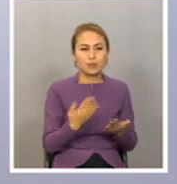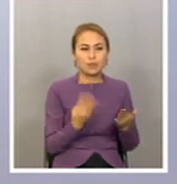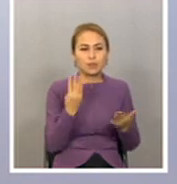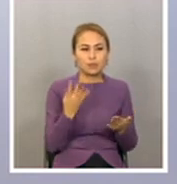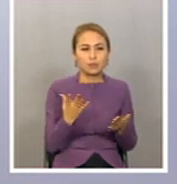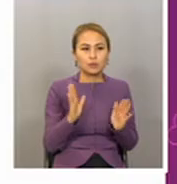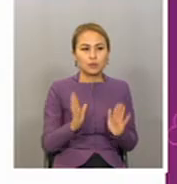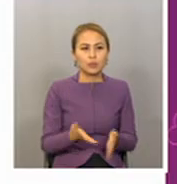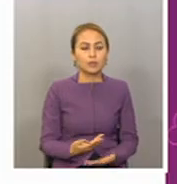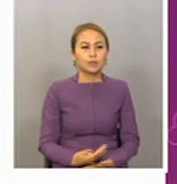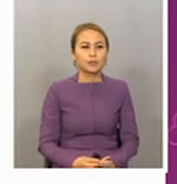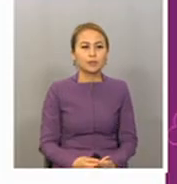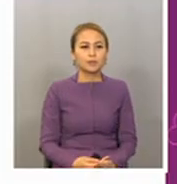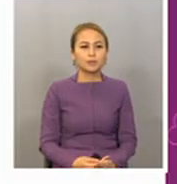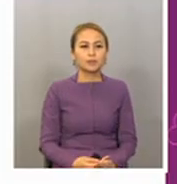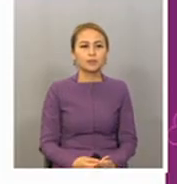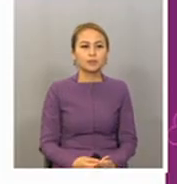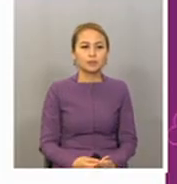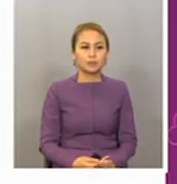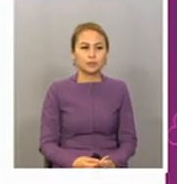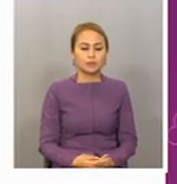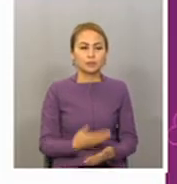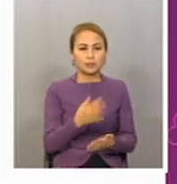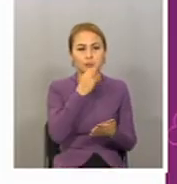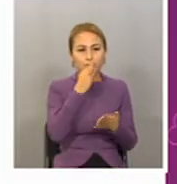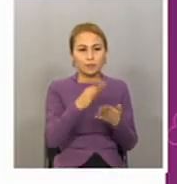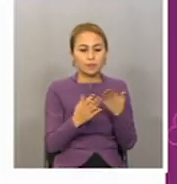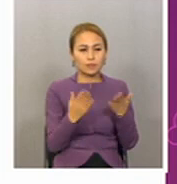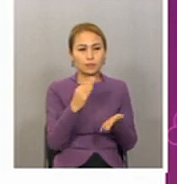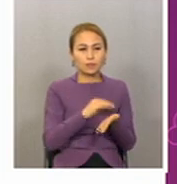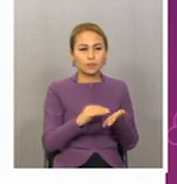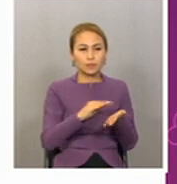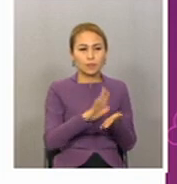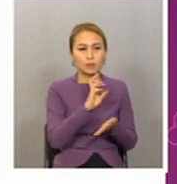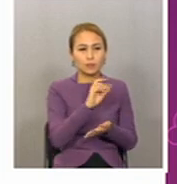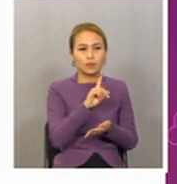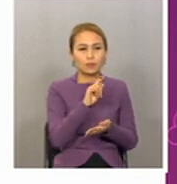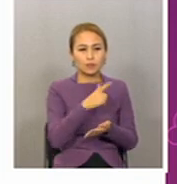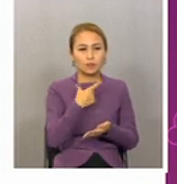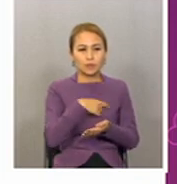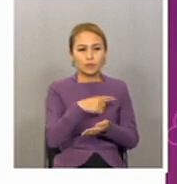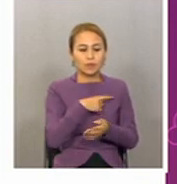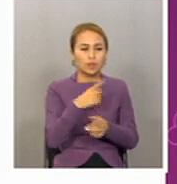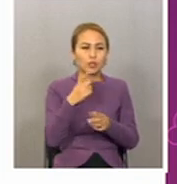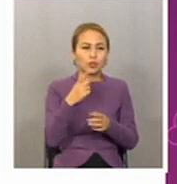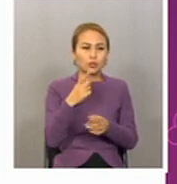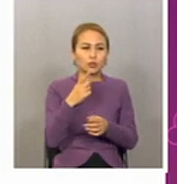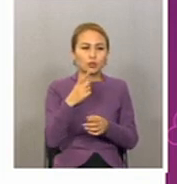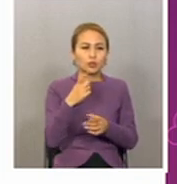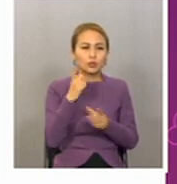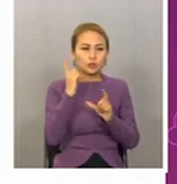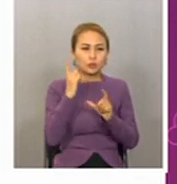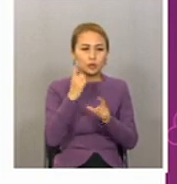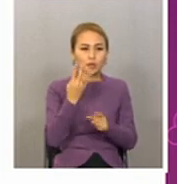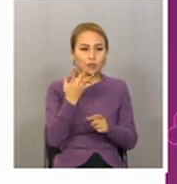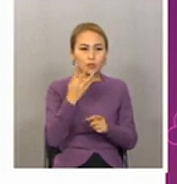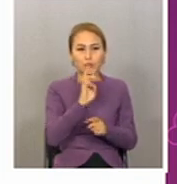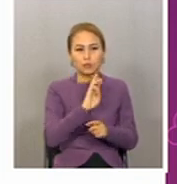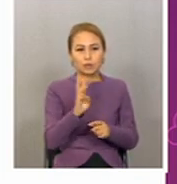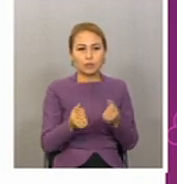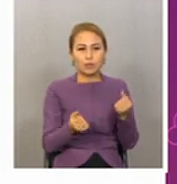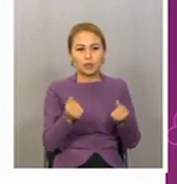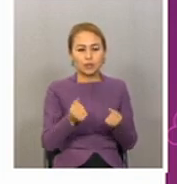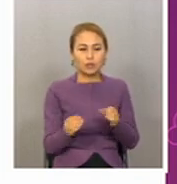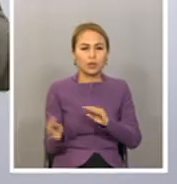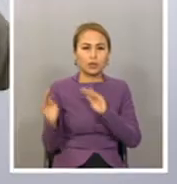болады. Енді жауабын жазатын болсақ, Бегзат өзі жүкті 45 минутта машинаға